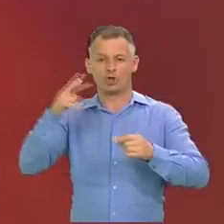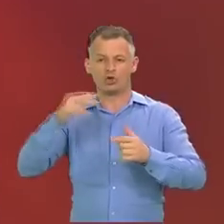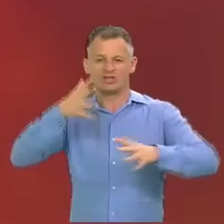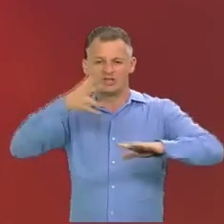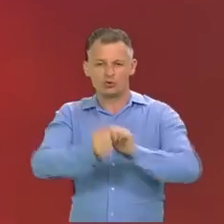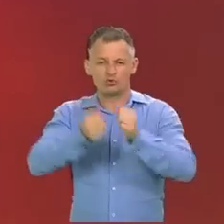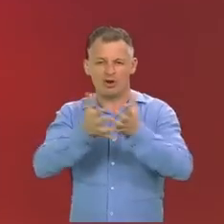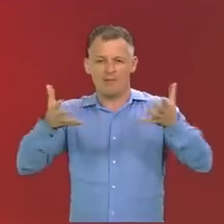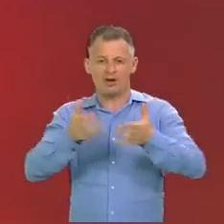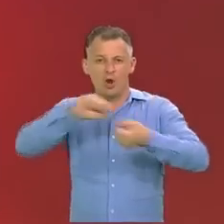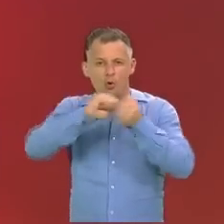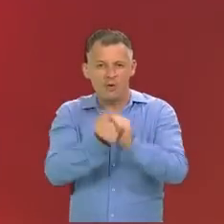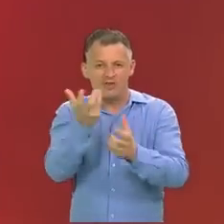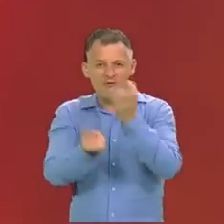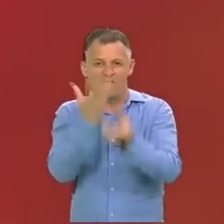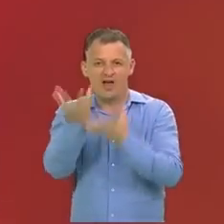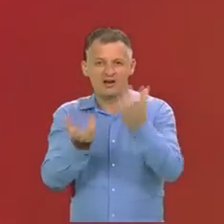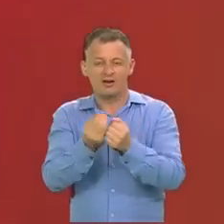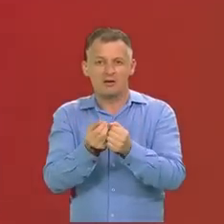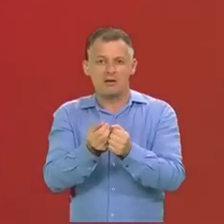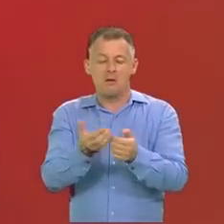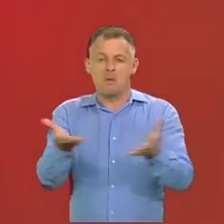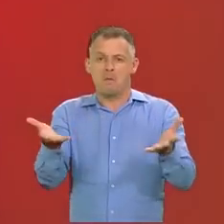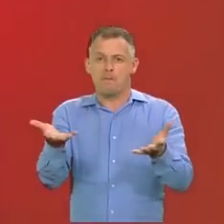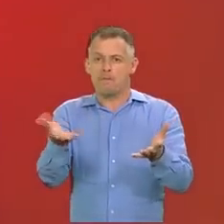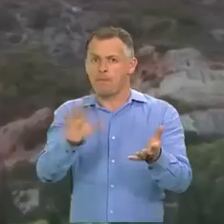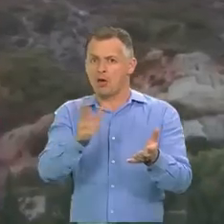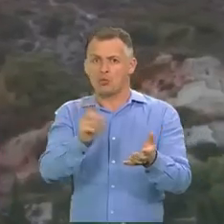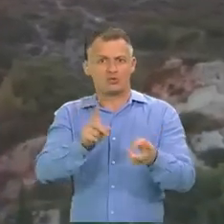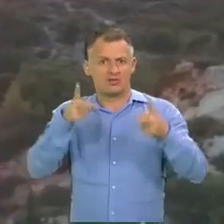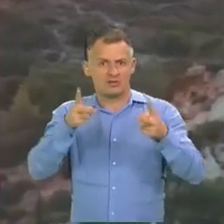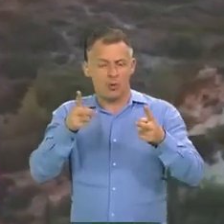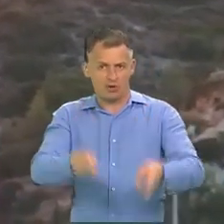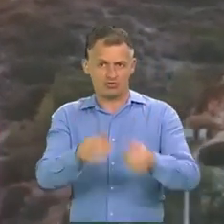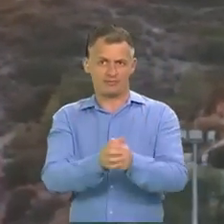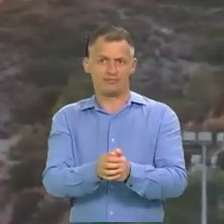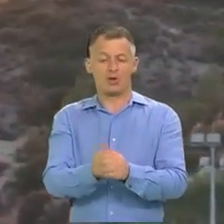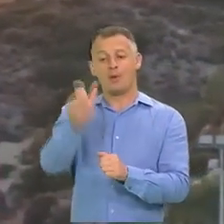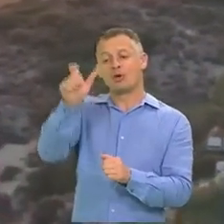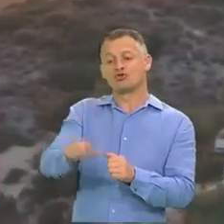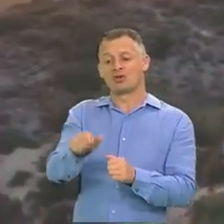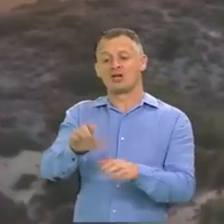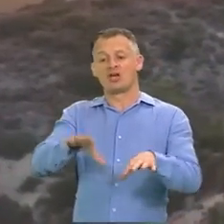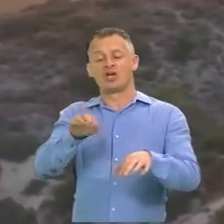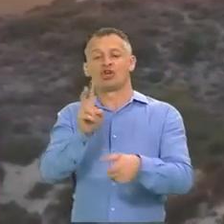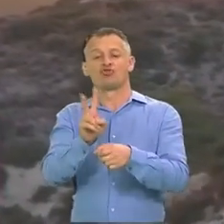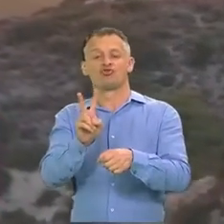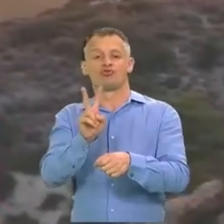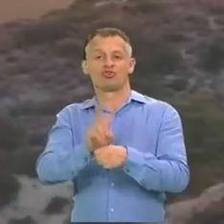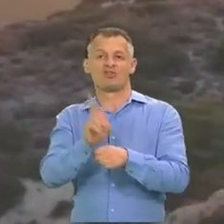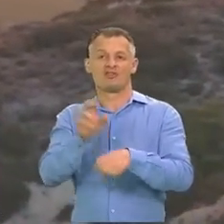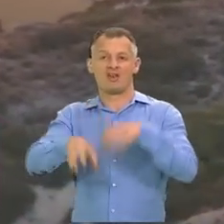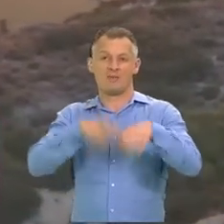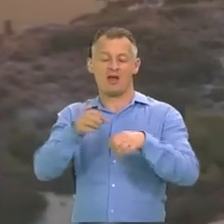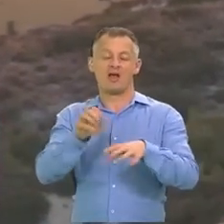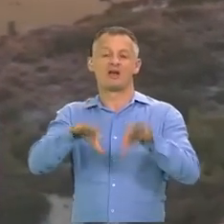uriașe, iar lupta cu flăcările pare fără sfârșit. Iadul din țară a mai făcut o victimă. Un crescător de animale a fost găsit ars într-o baracă. Ar fi